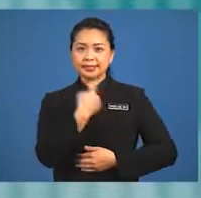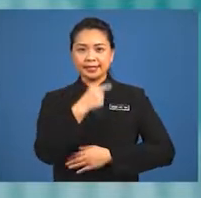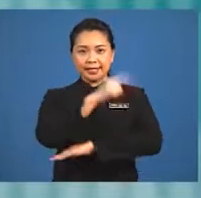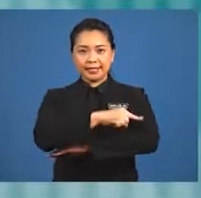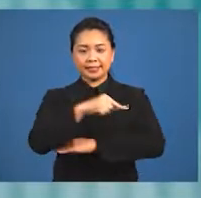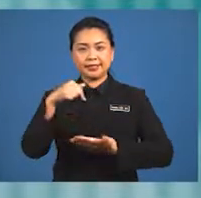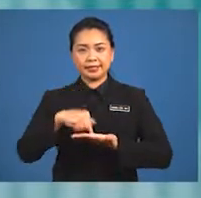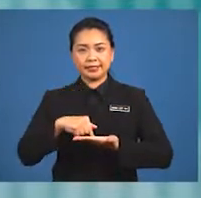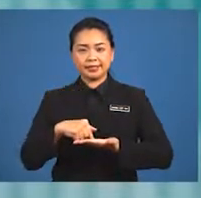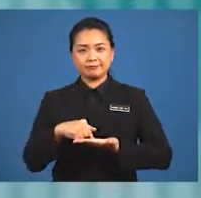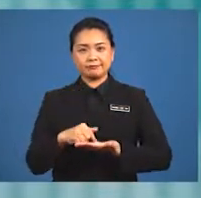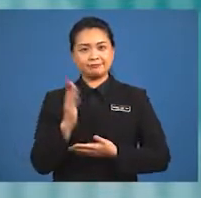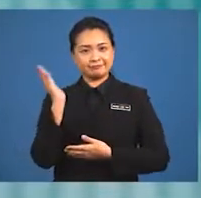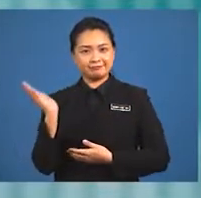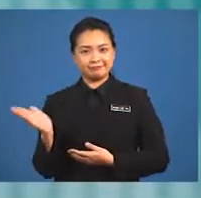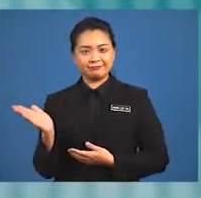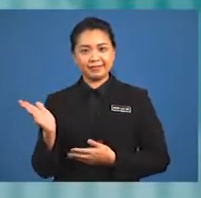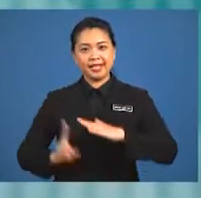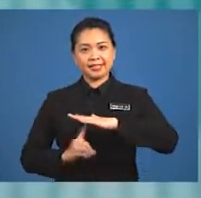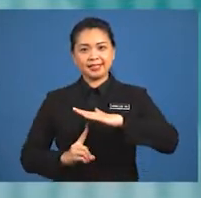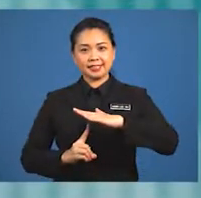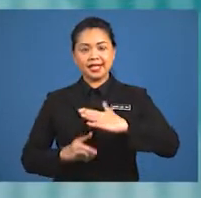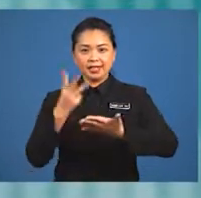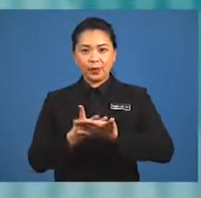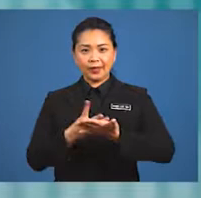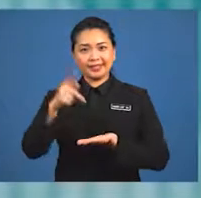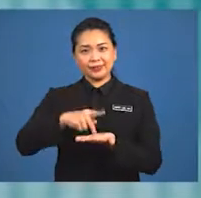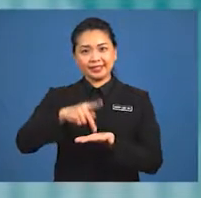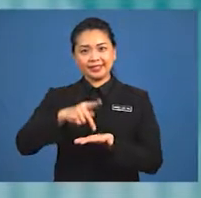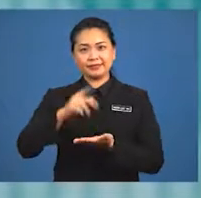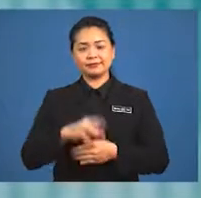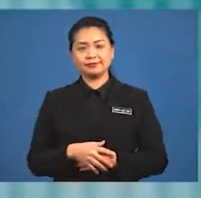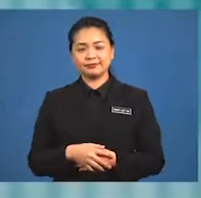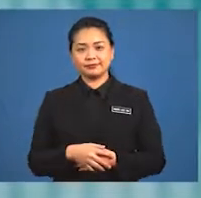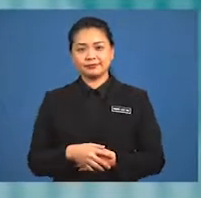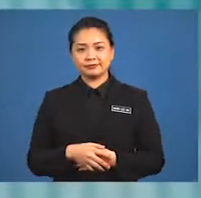pada hari ini, iaitu dasar kewangan kuantitatif.